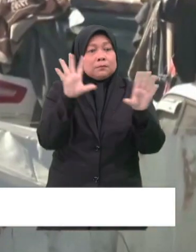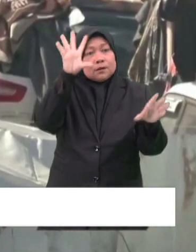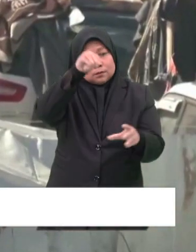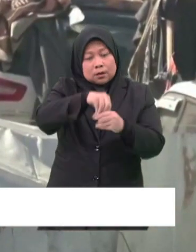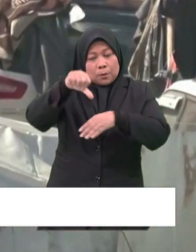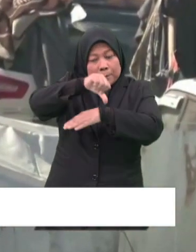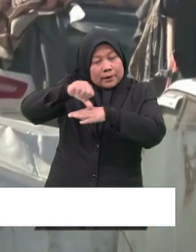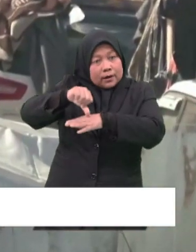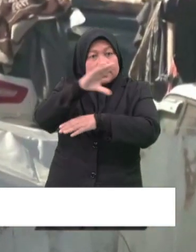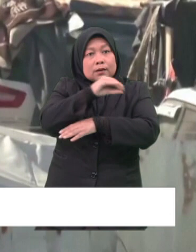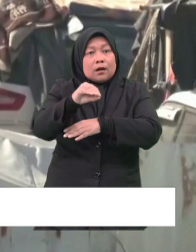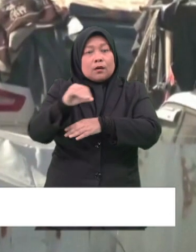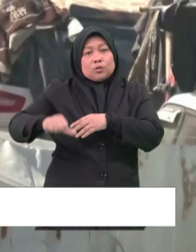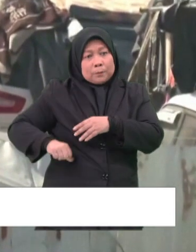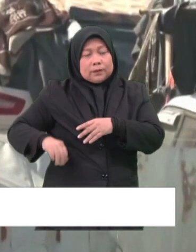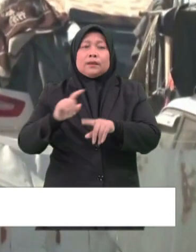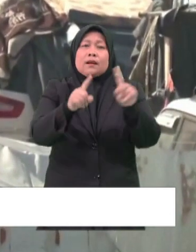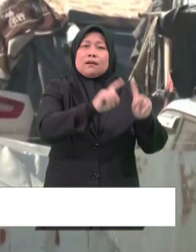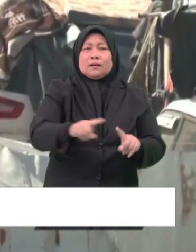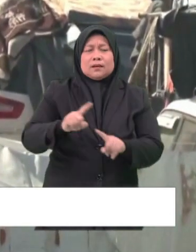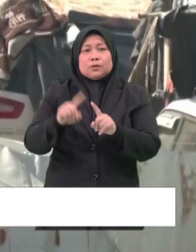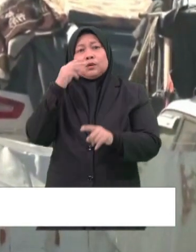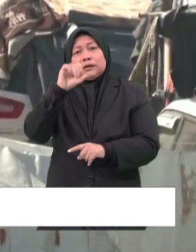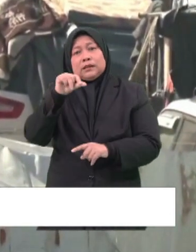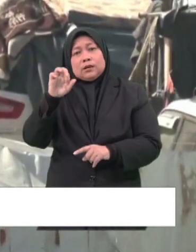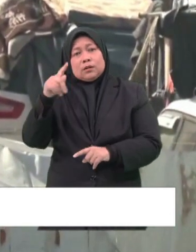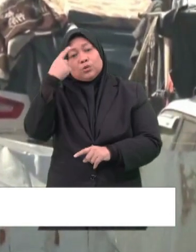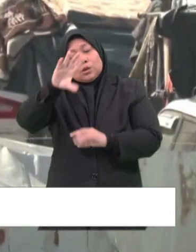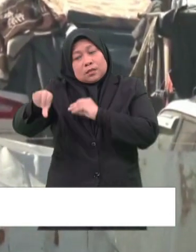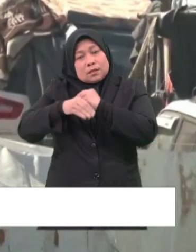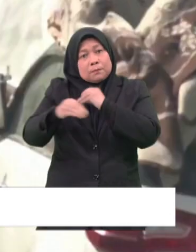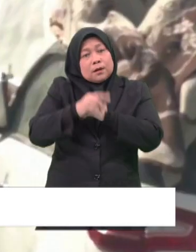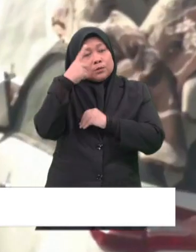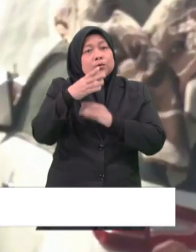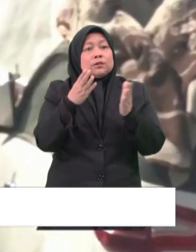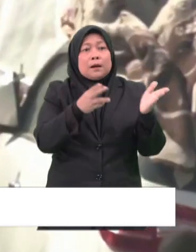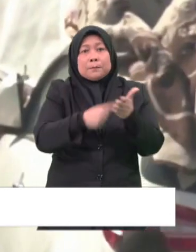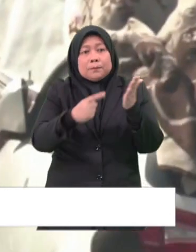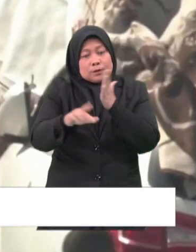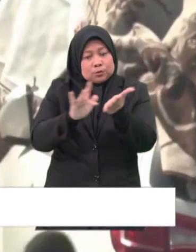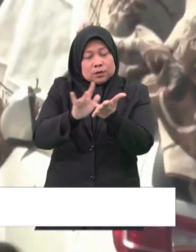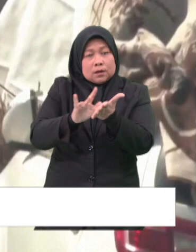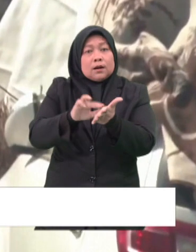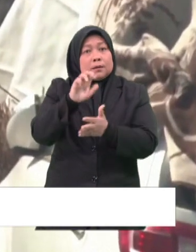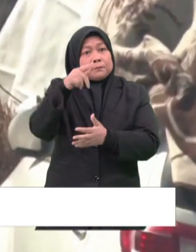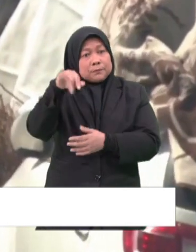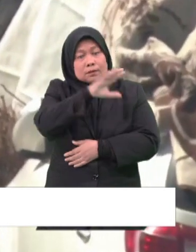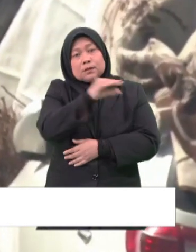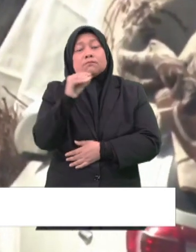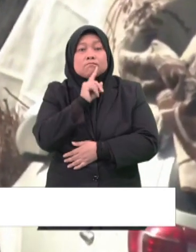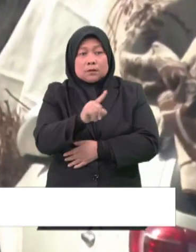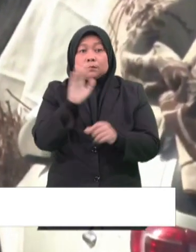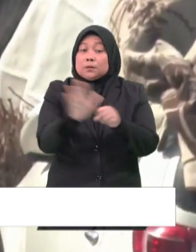pembedahan am ortopedik pediatrik dan ginekologi Sebagai tambahan kepada anestesia dan unit rawatan rapi yang memenuhi